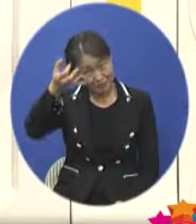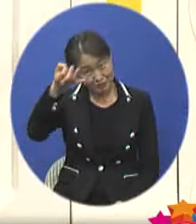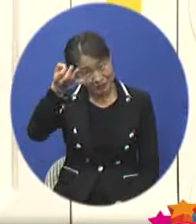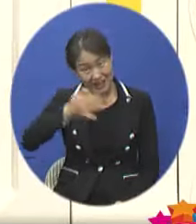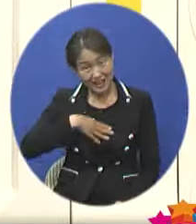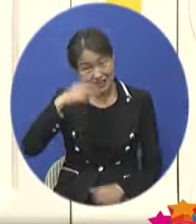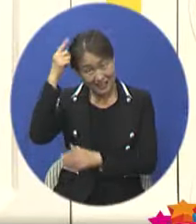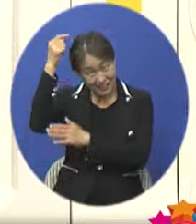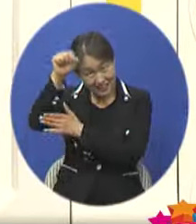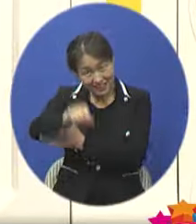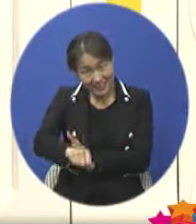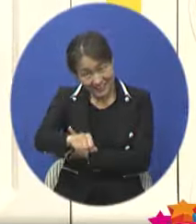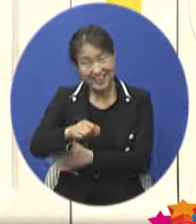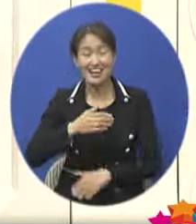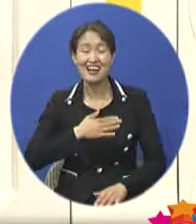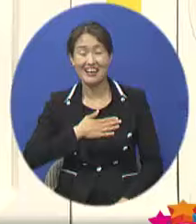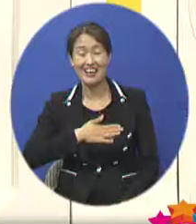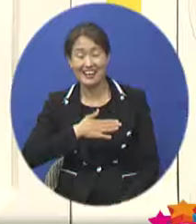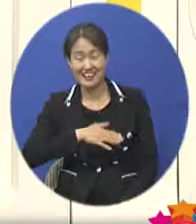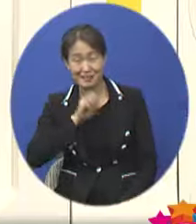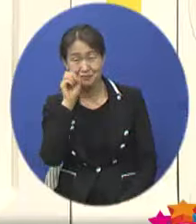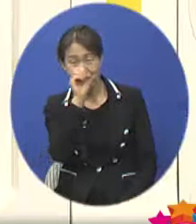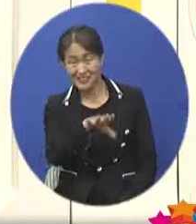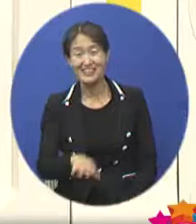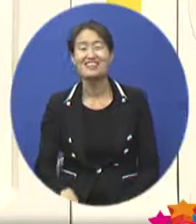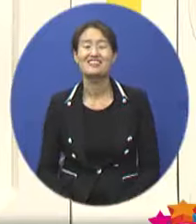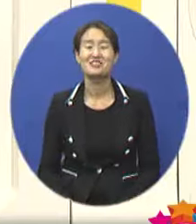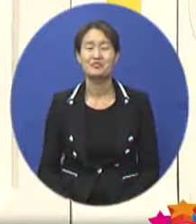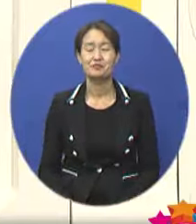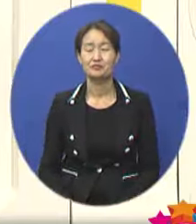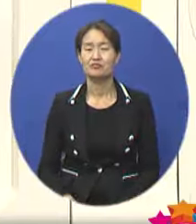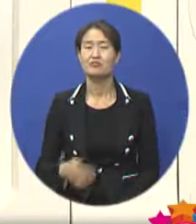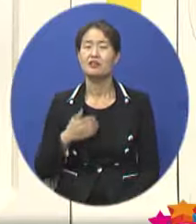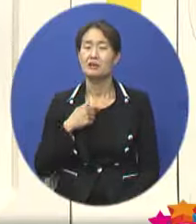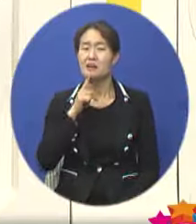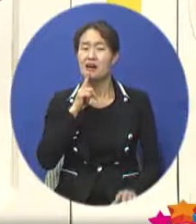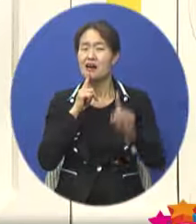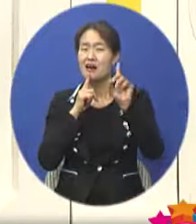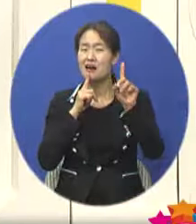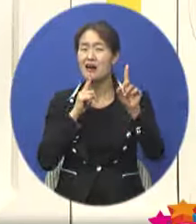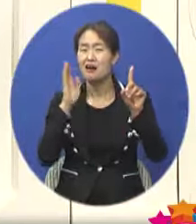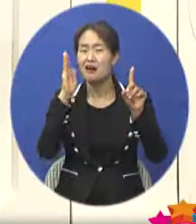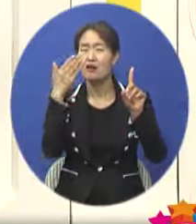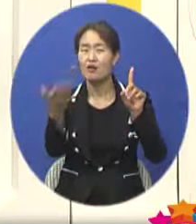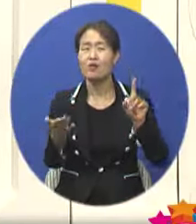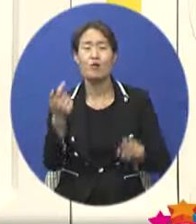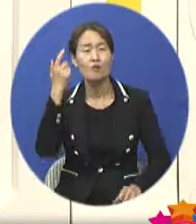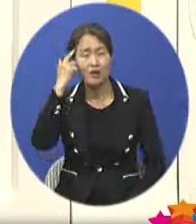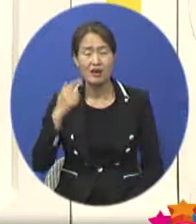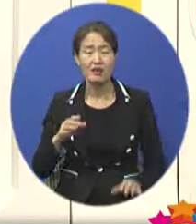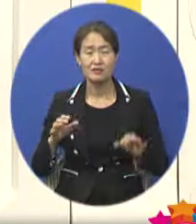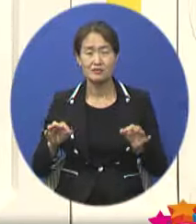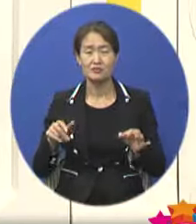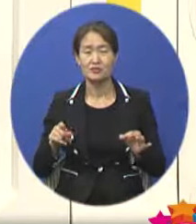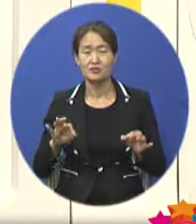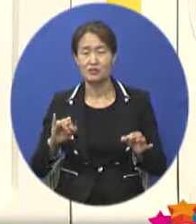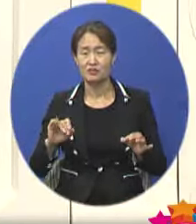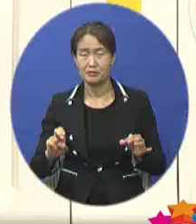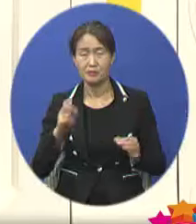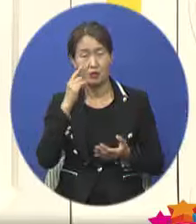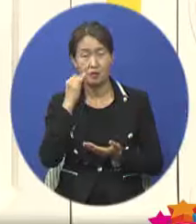되는가. 정수리 인사 이렇게 드렸다고 하세요. 예. 아니, 근데 저도 한 말씀 드려도 돼요? 어, 오셔, 오셔. 우리 김정인 어머니께서